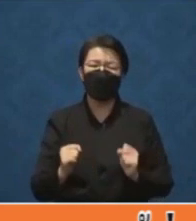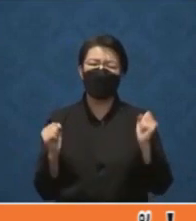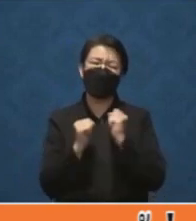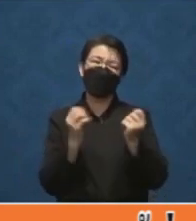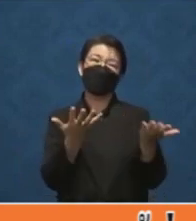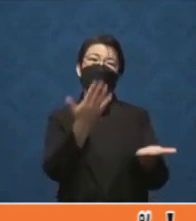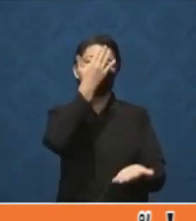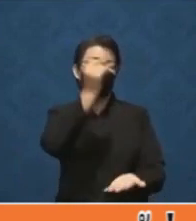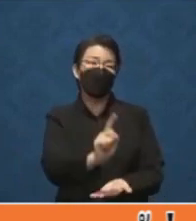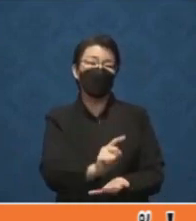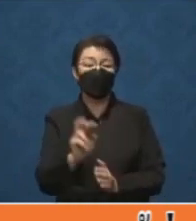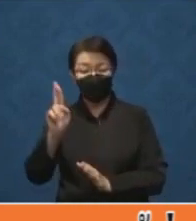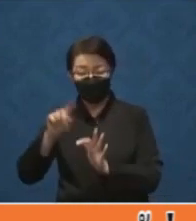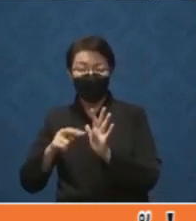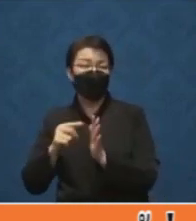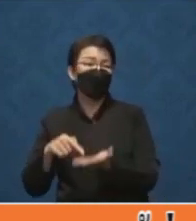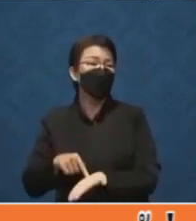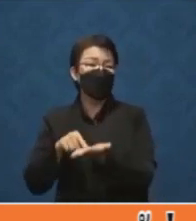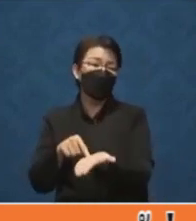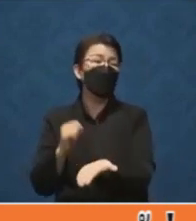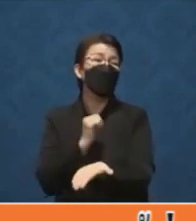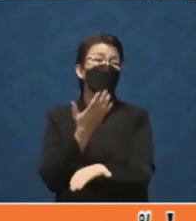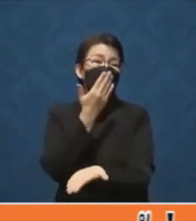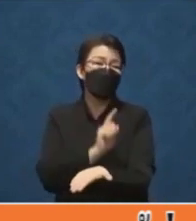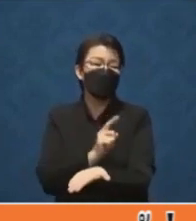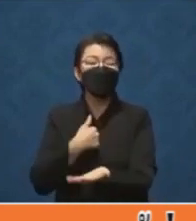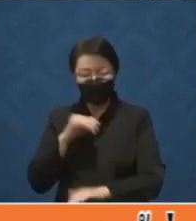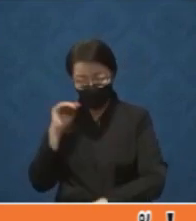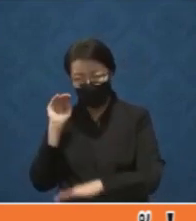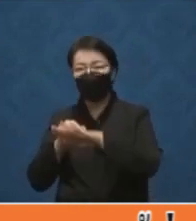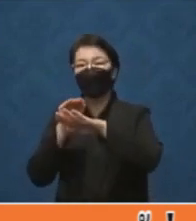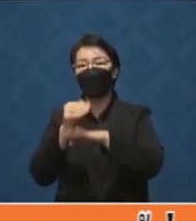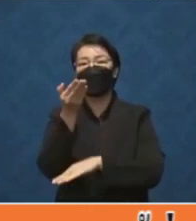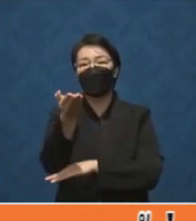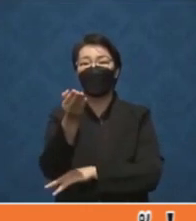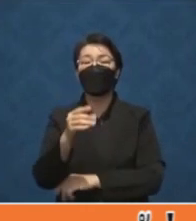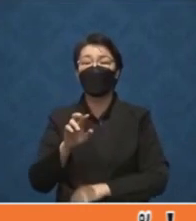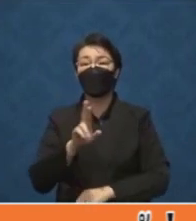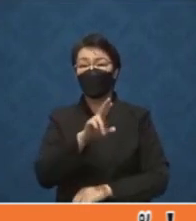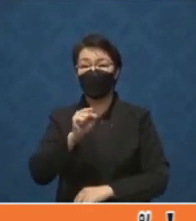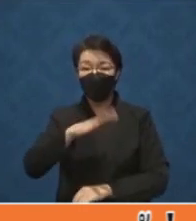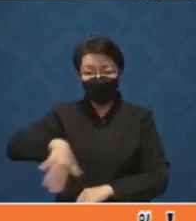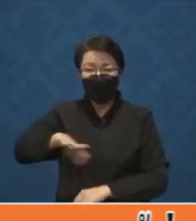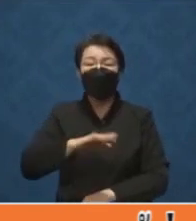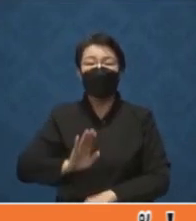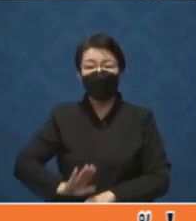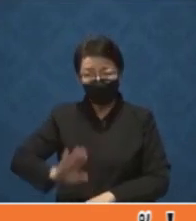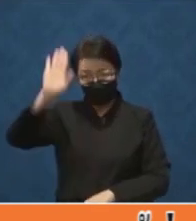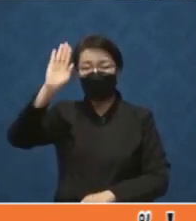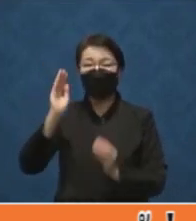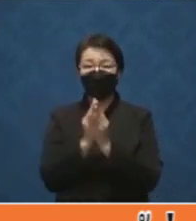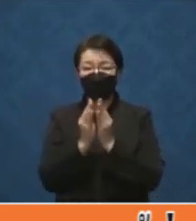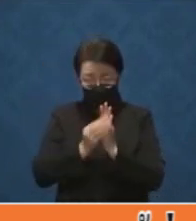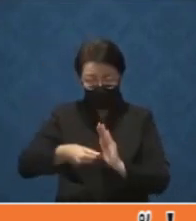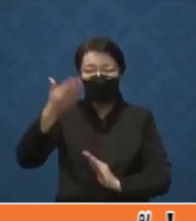กลัวร่างกฎหมายฉบับนี้ดังนั้นผมขอเรียกร้องอีกครั้งให้สภาแห่งนี้โหว